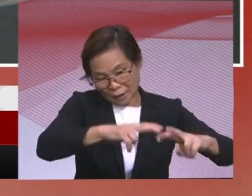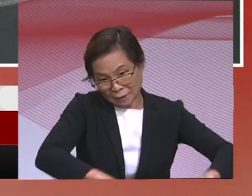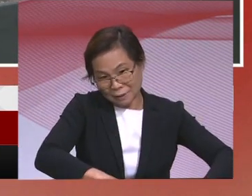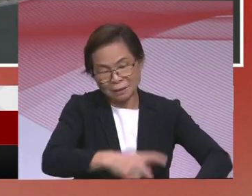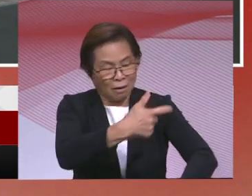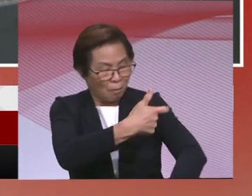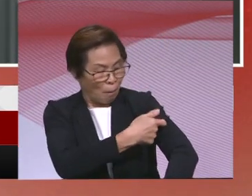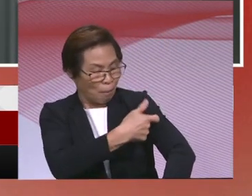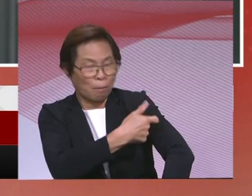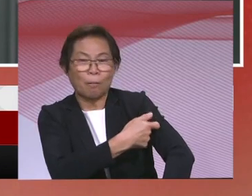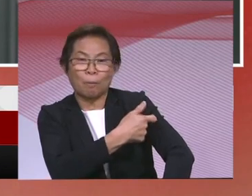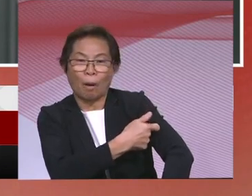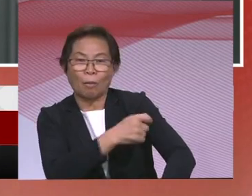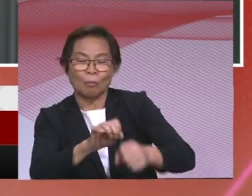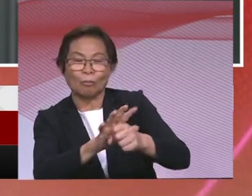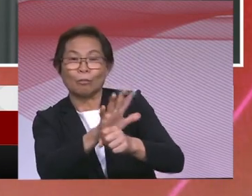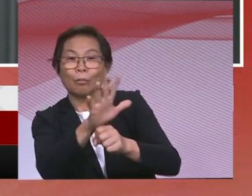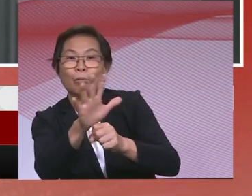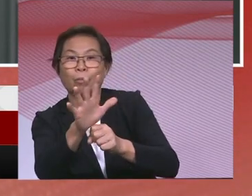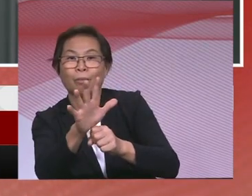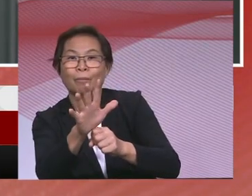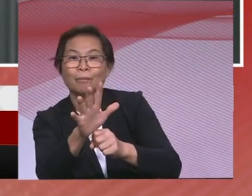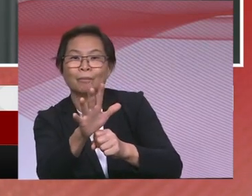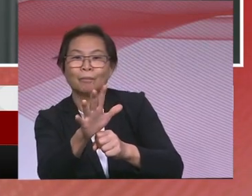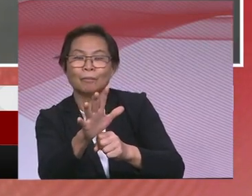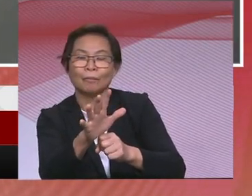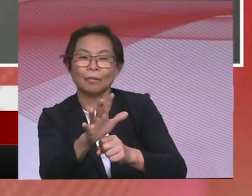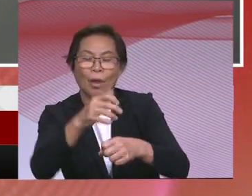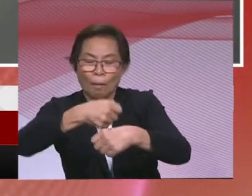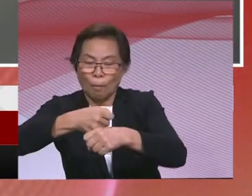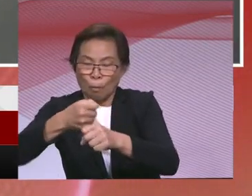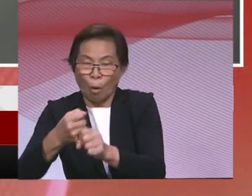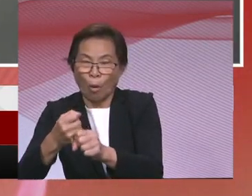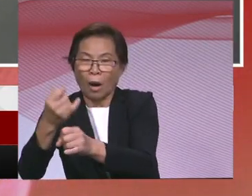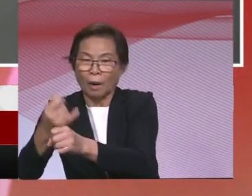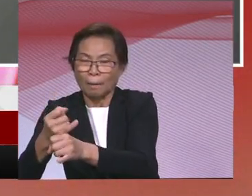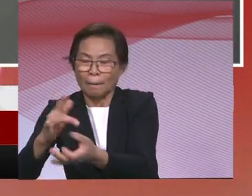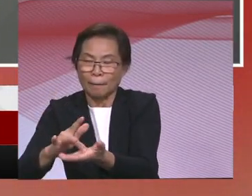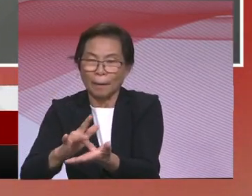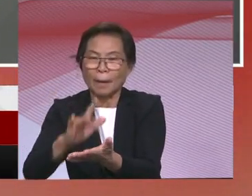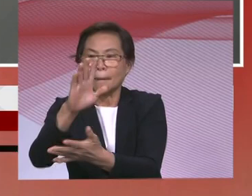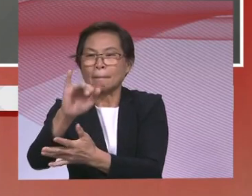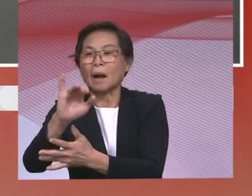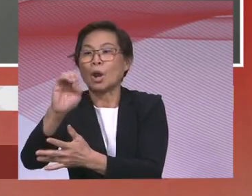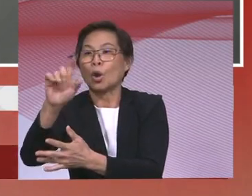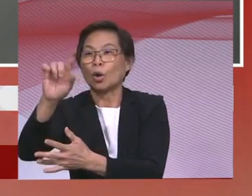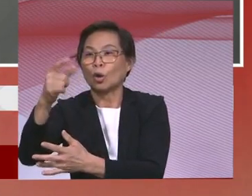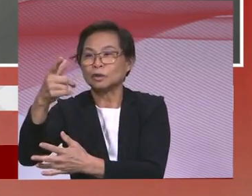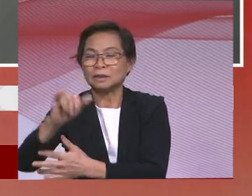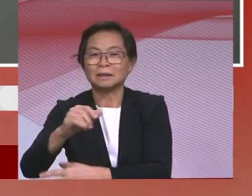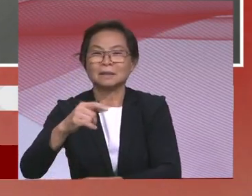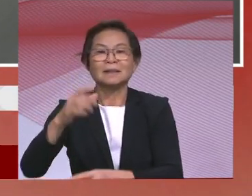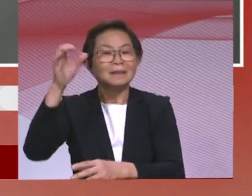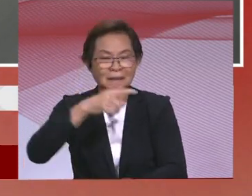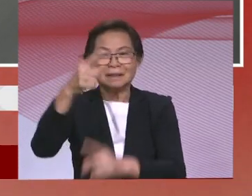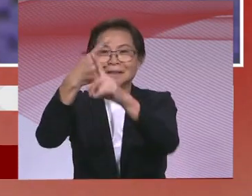Bachsin in activated komitmen kingsine buatan Institute of medical biologi Chinese Academy